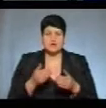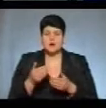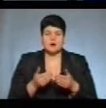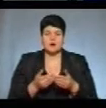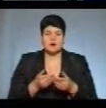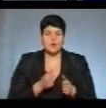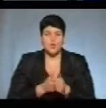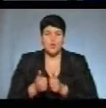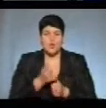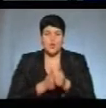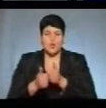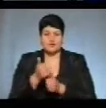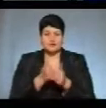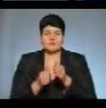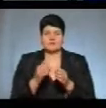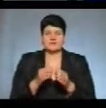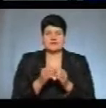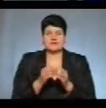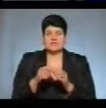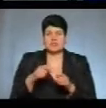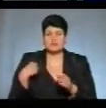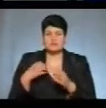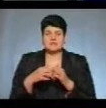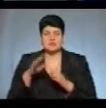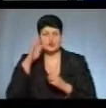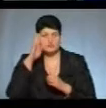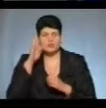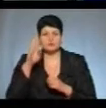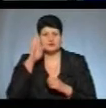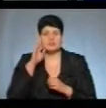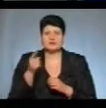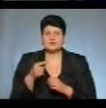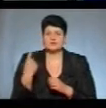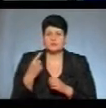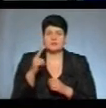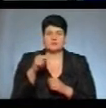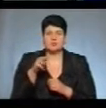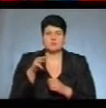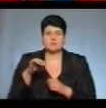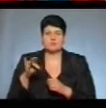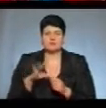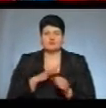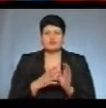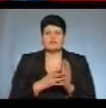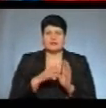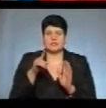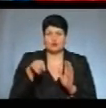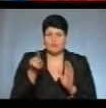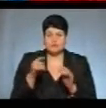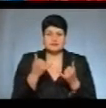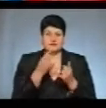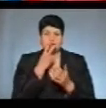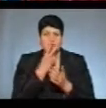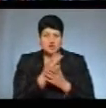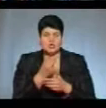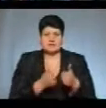на дистанції 10 кілометрів серед чоловіків. Біатлоніст з Тернопільщини Дмитро Підручний стартував під 9-м номером. Зараз ви бачите,